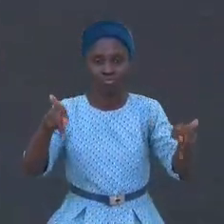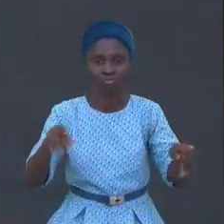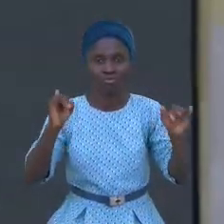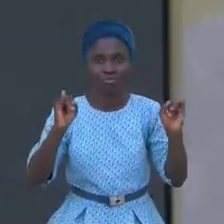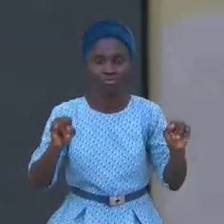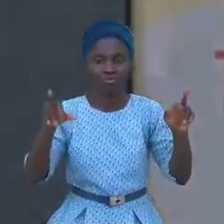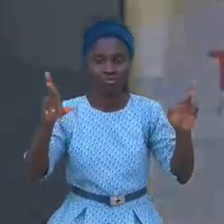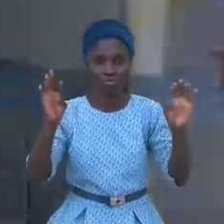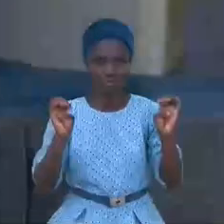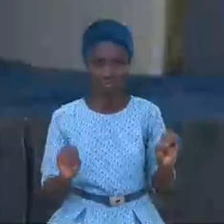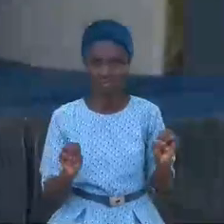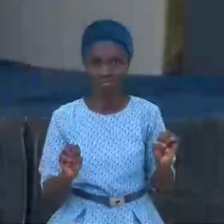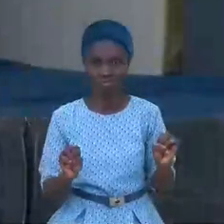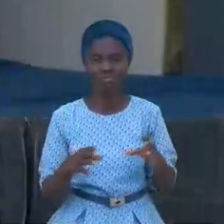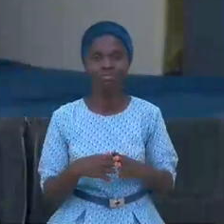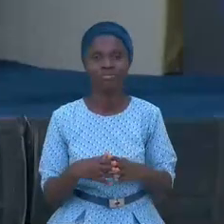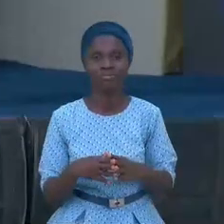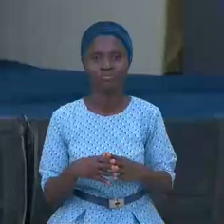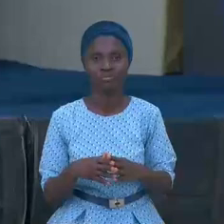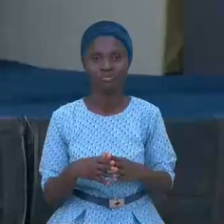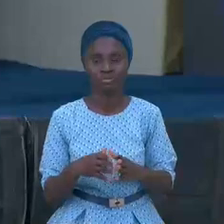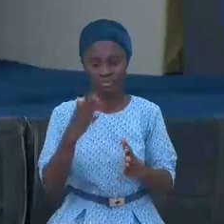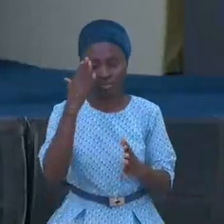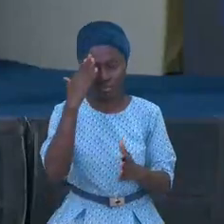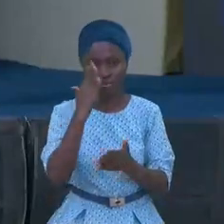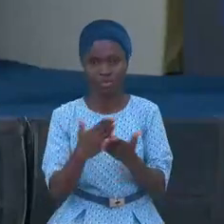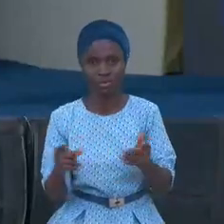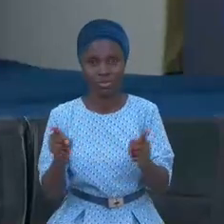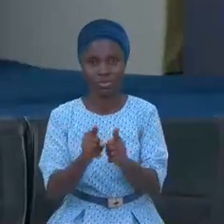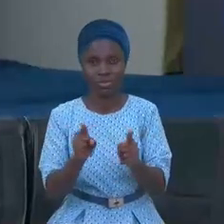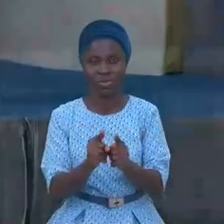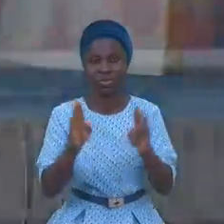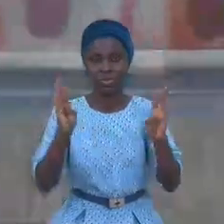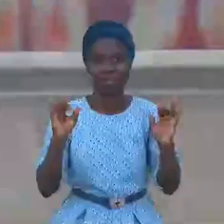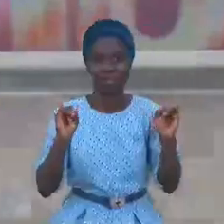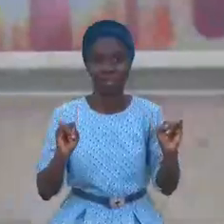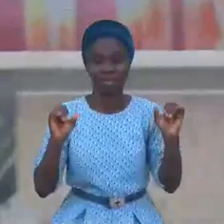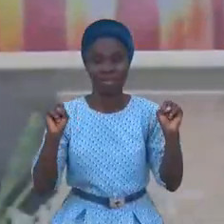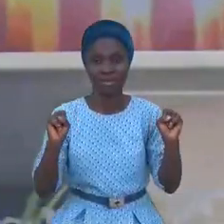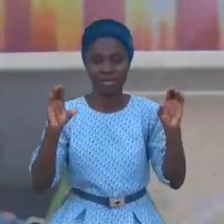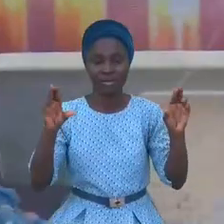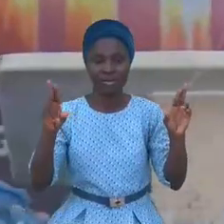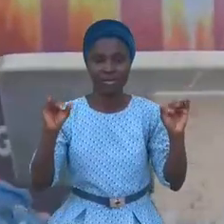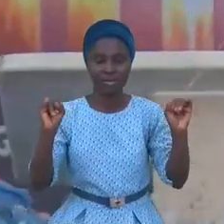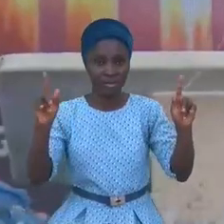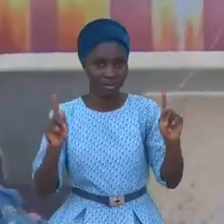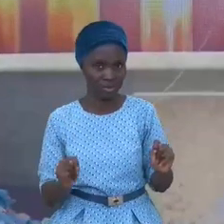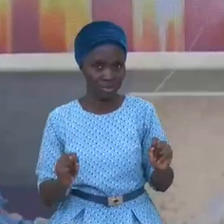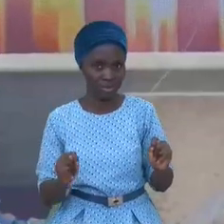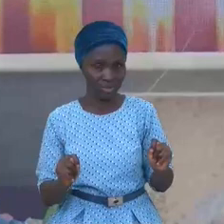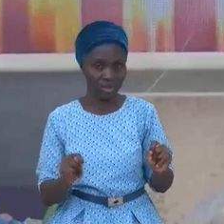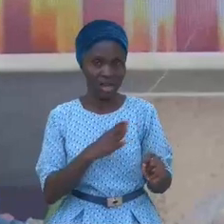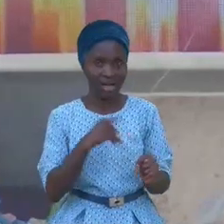chose, biscuit ou bien autre chose. Et tu cherches la date d'expiration. Et au-delà de cette